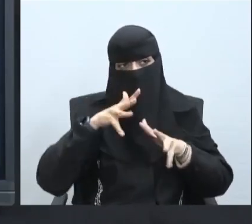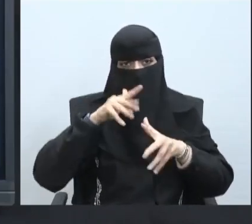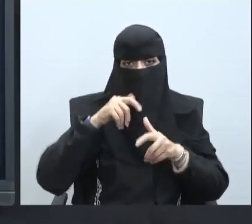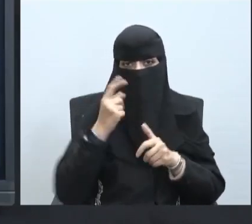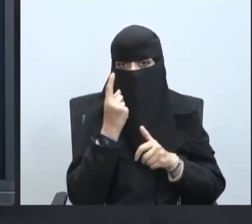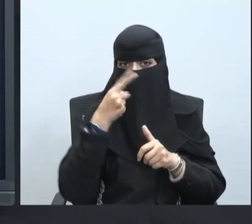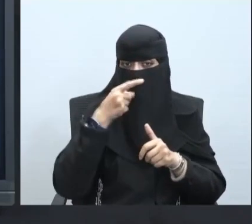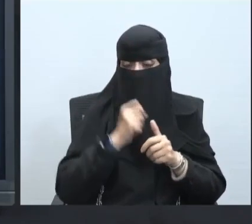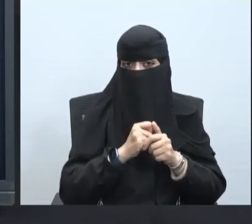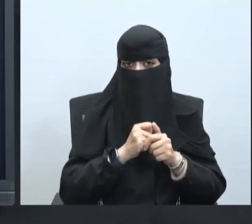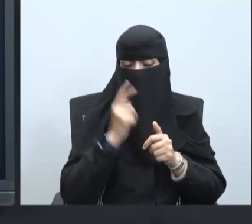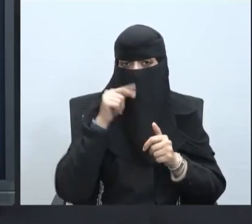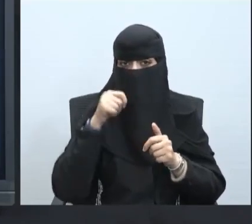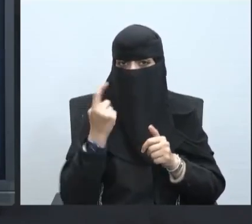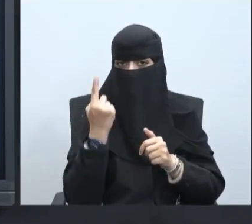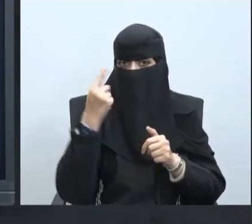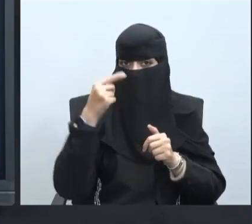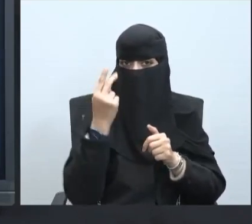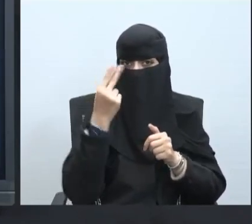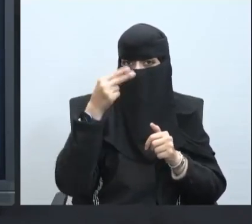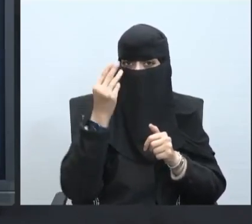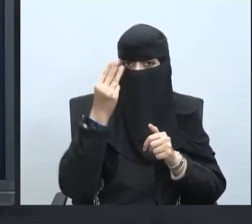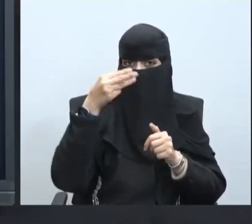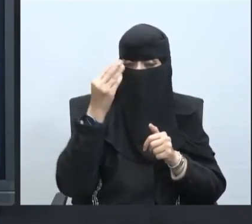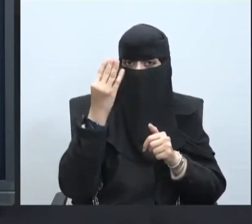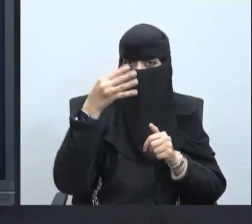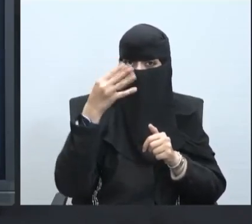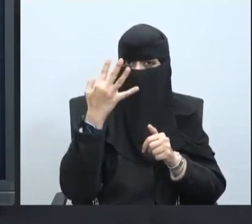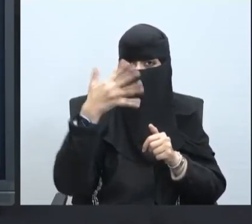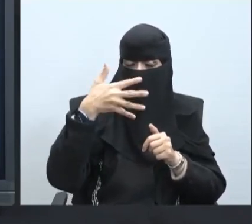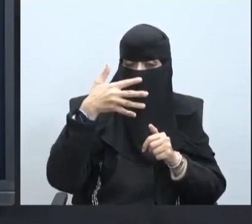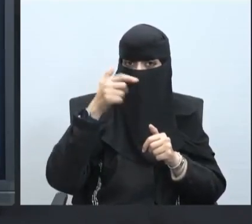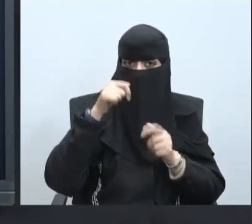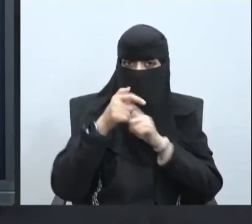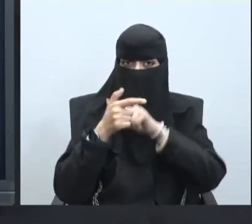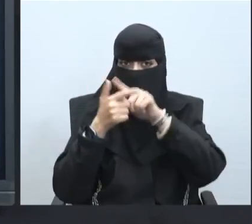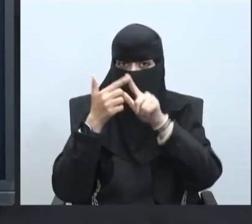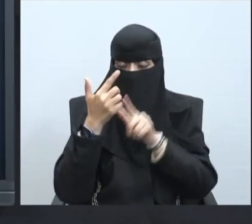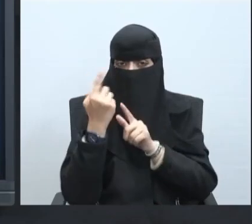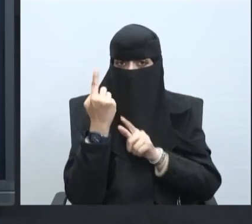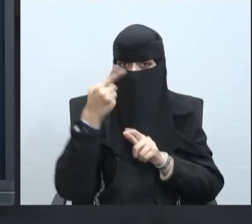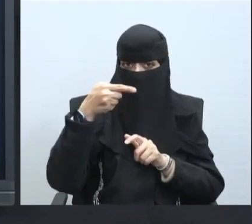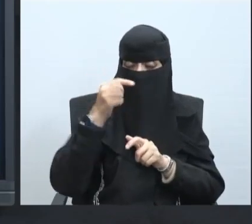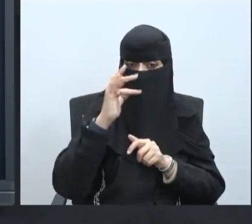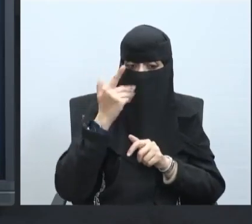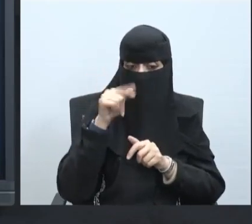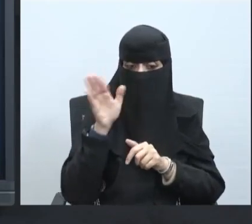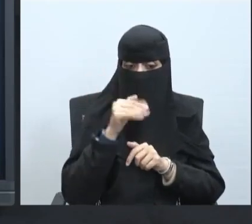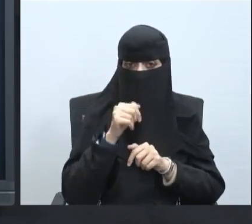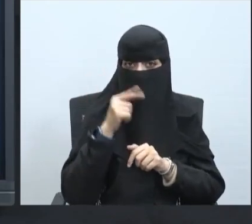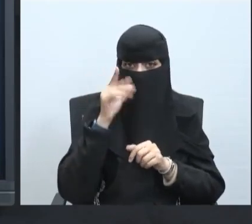العشره ما رايكم فنقول ان هذه الاوراق من فئه العشره اذا لدي خمسه اوراق من فئه العشره الان